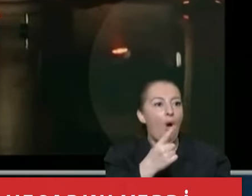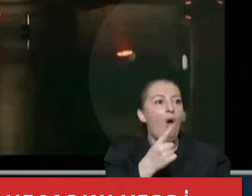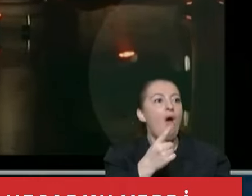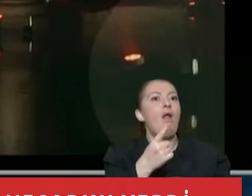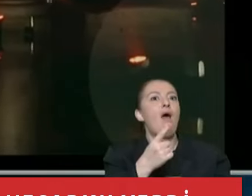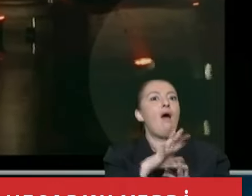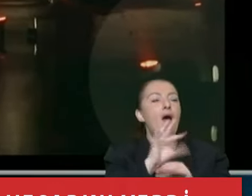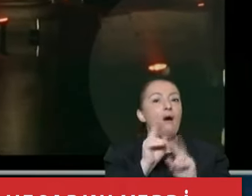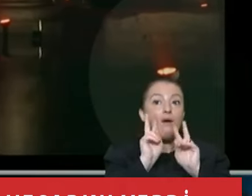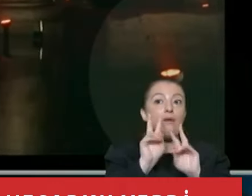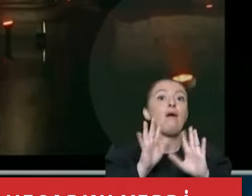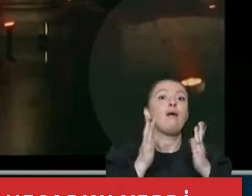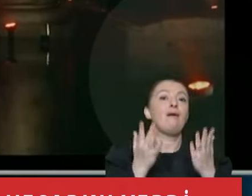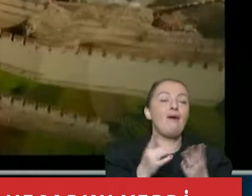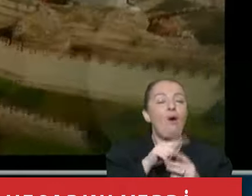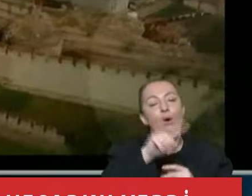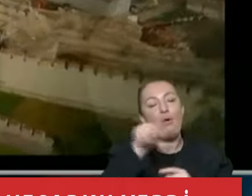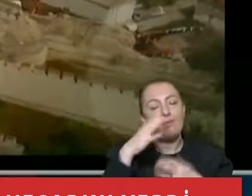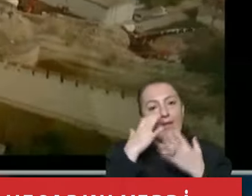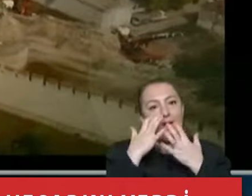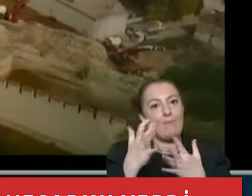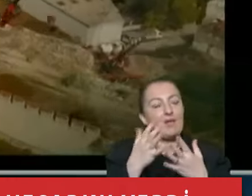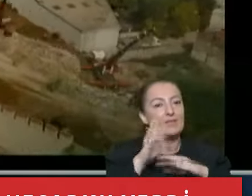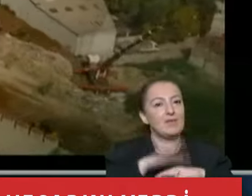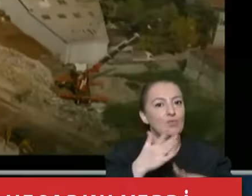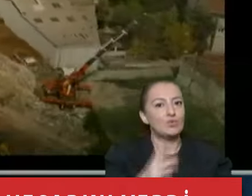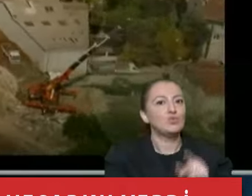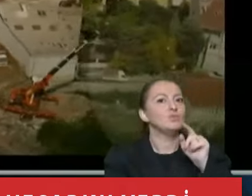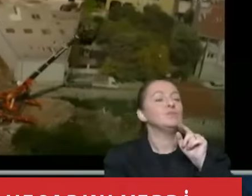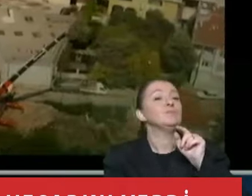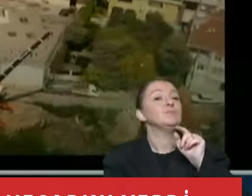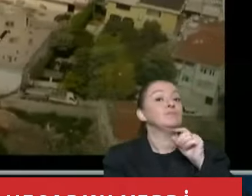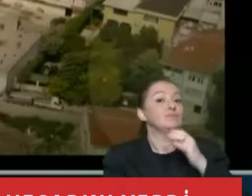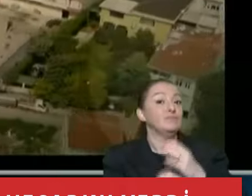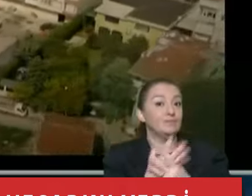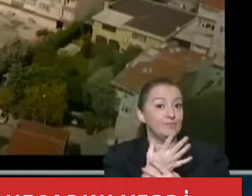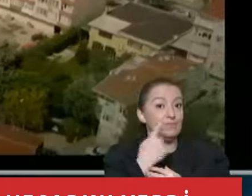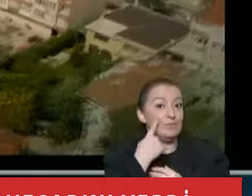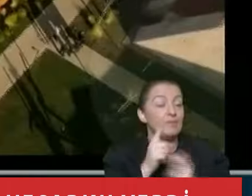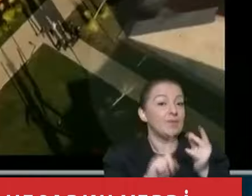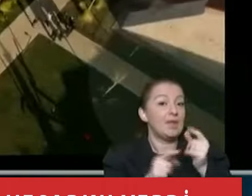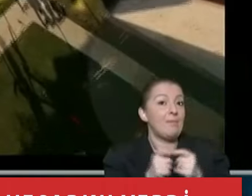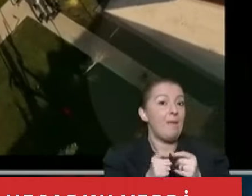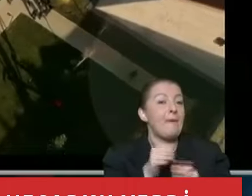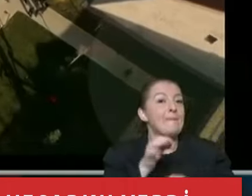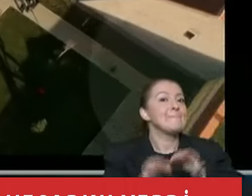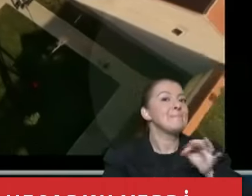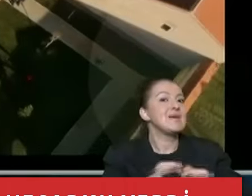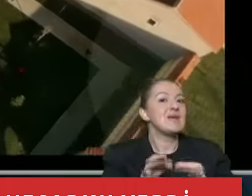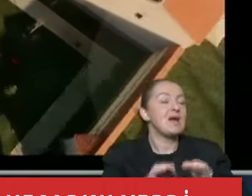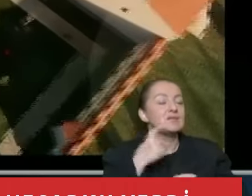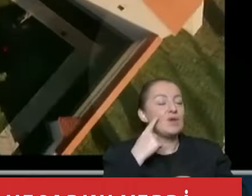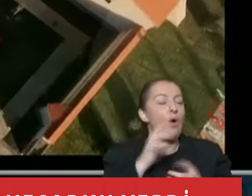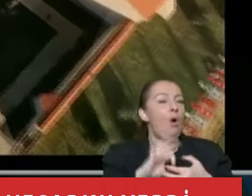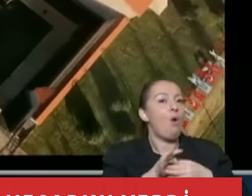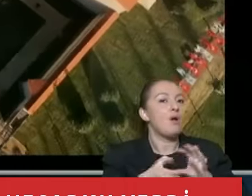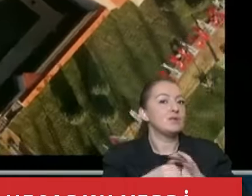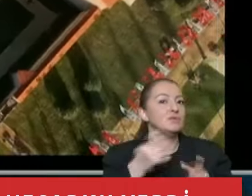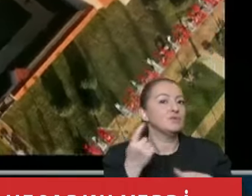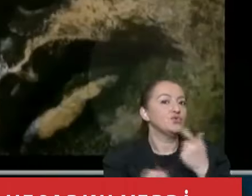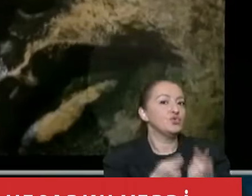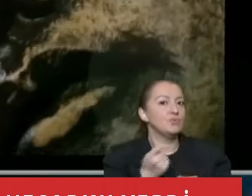halkın hizmetine sunuyor onlara emanet ediyoruz Bu amaçla kurduğumuz İBB miras organizasyonu çalışmalarıyla